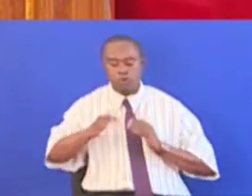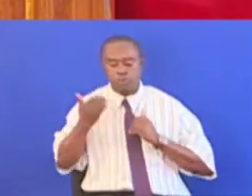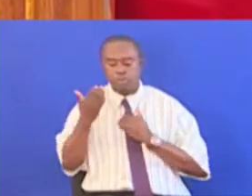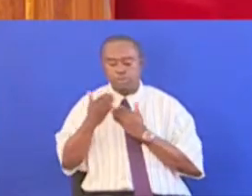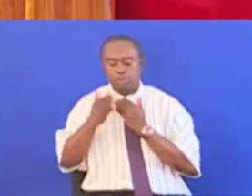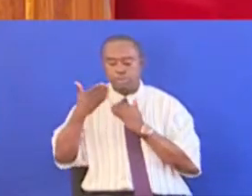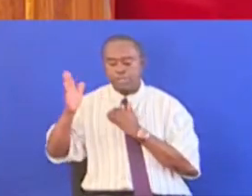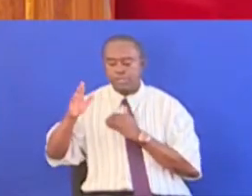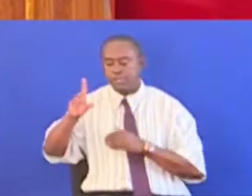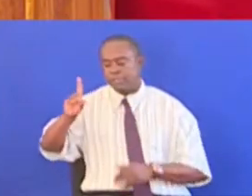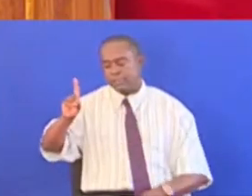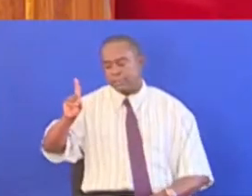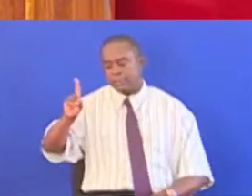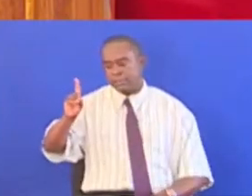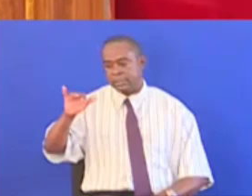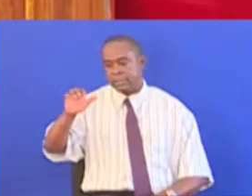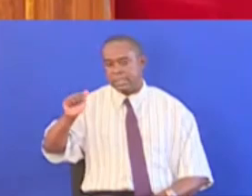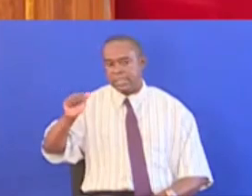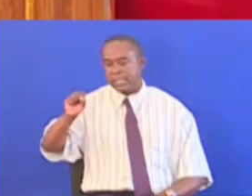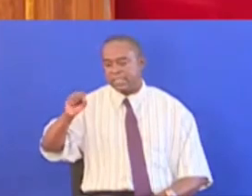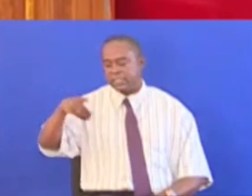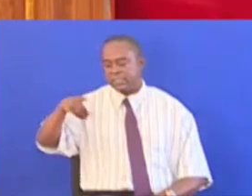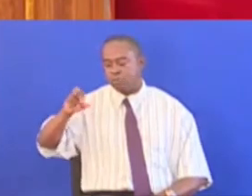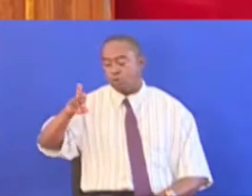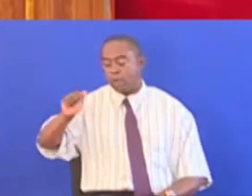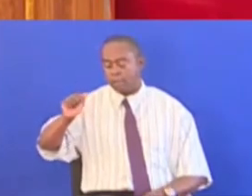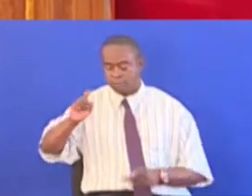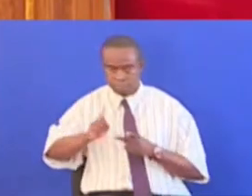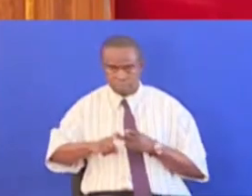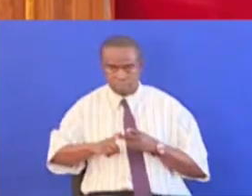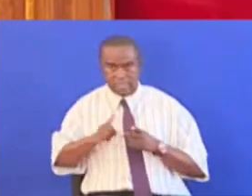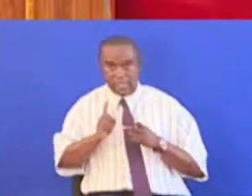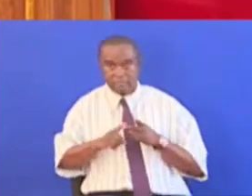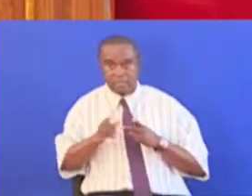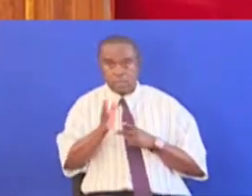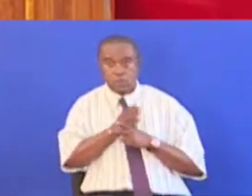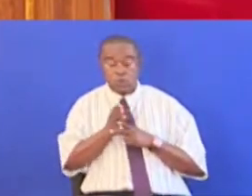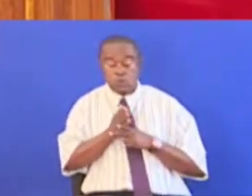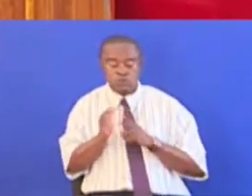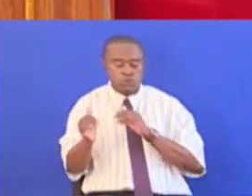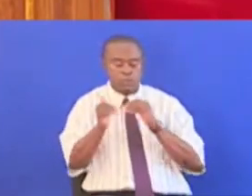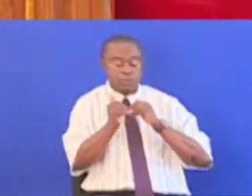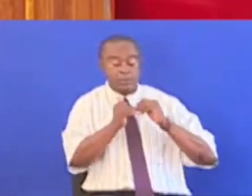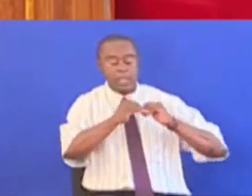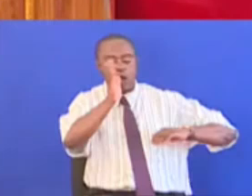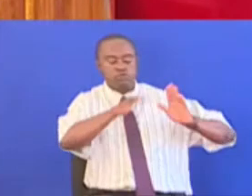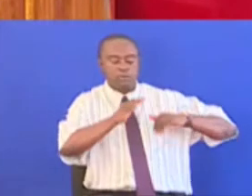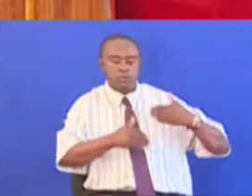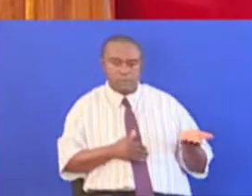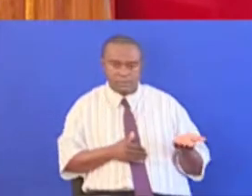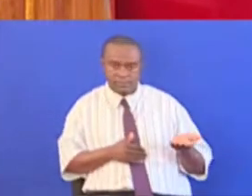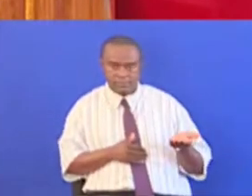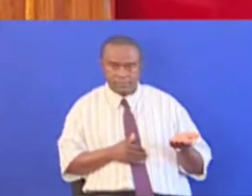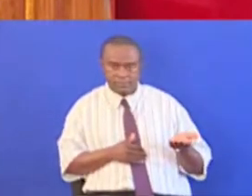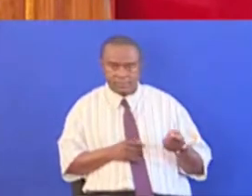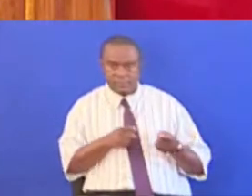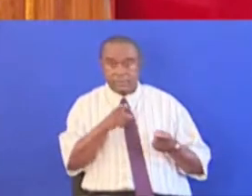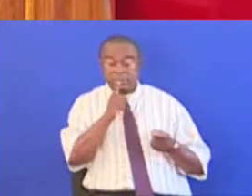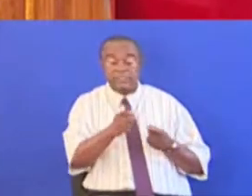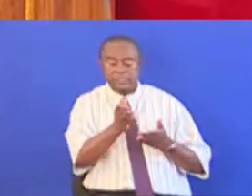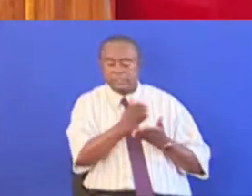pili ni eneo kuhusu diplomasia ya utamaduni, yani cultural diplomacy, ikiwa ni sehemu na